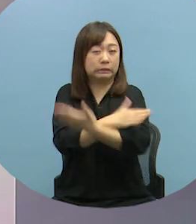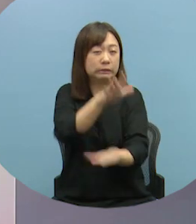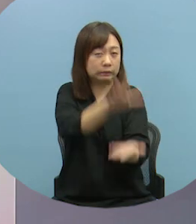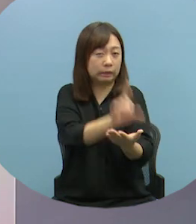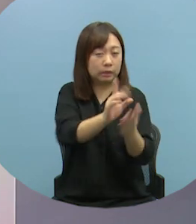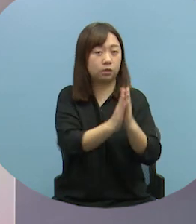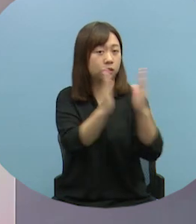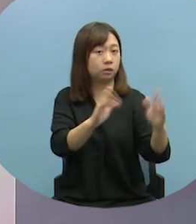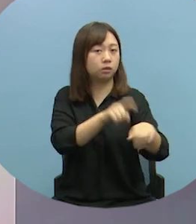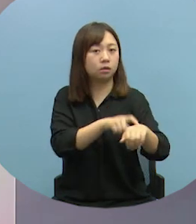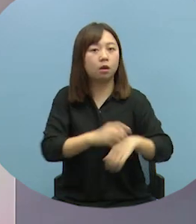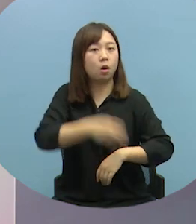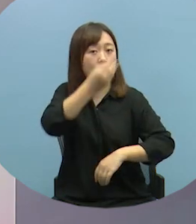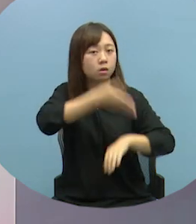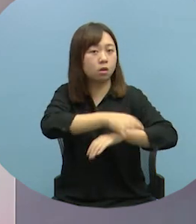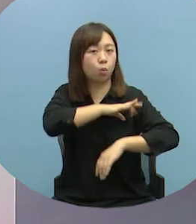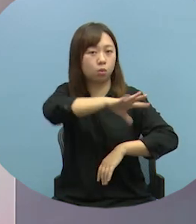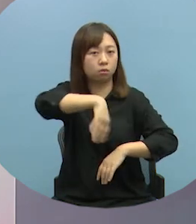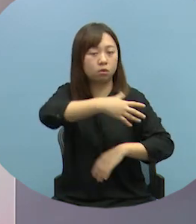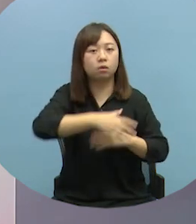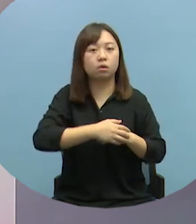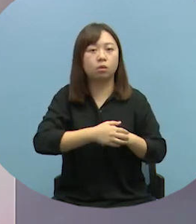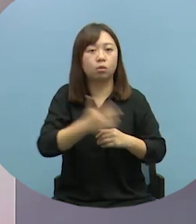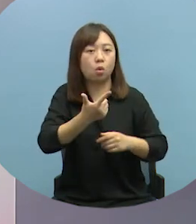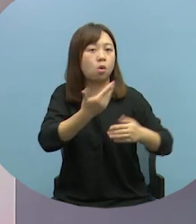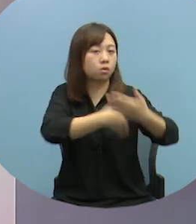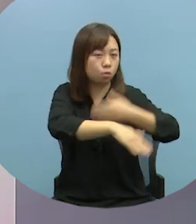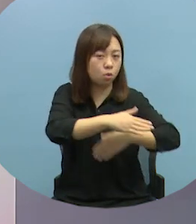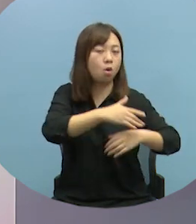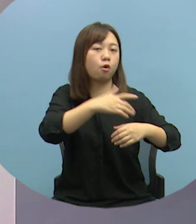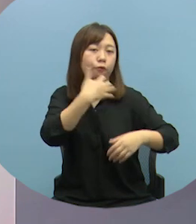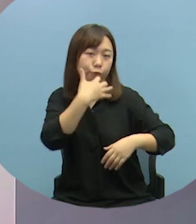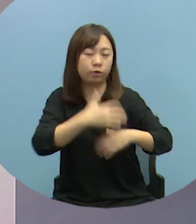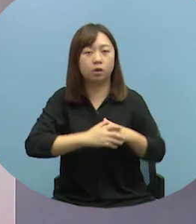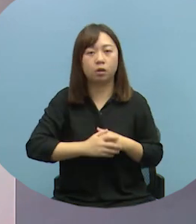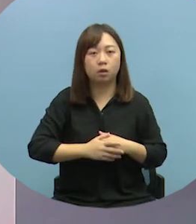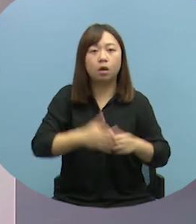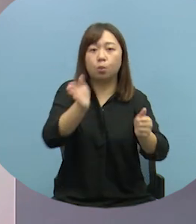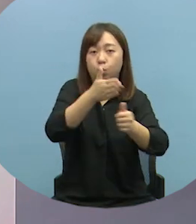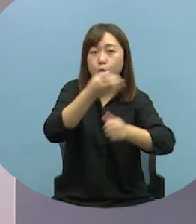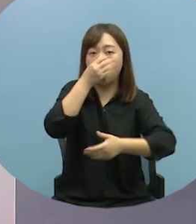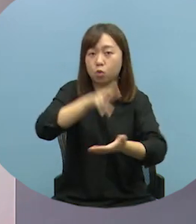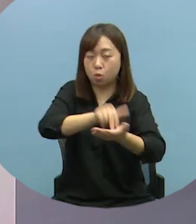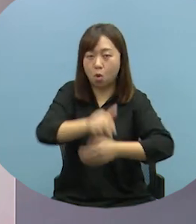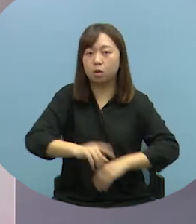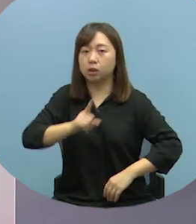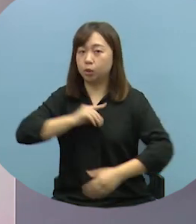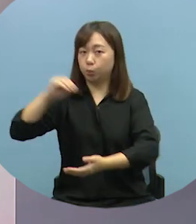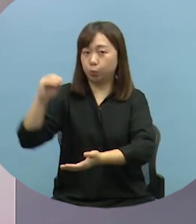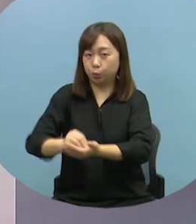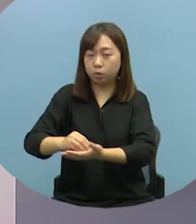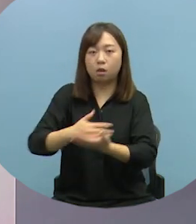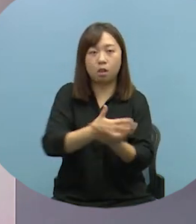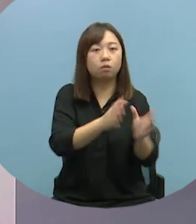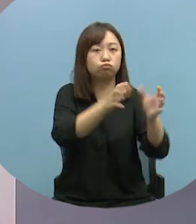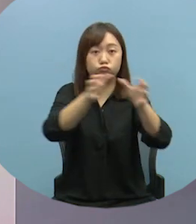間，香港社會飽受創傷，鼓吹港獨、自決等組